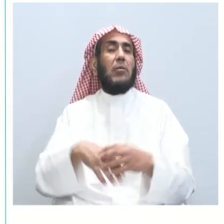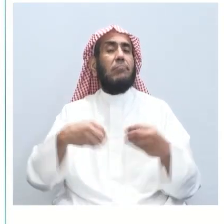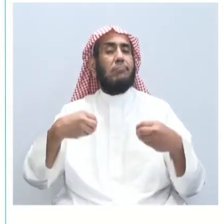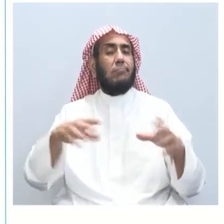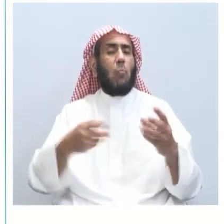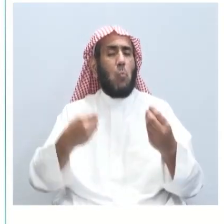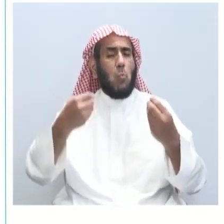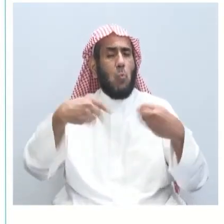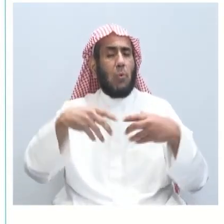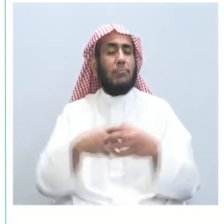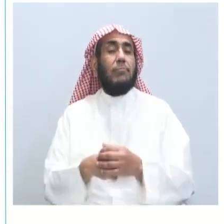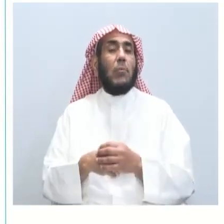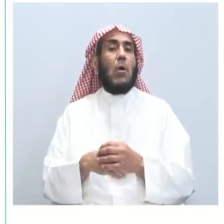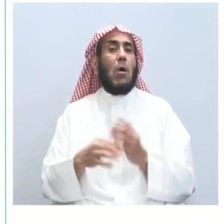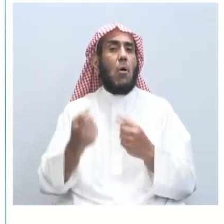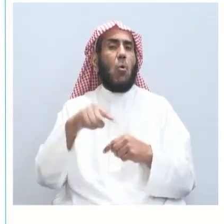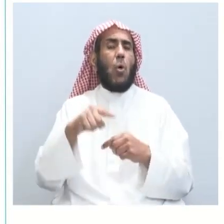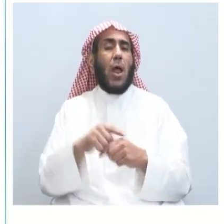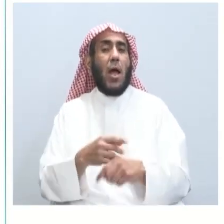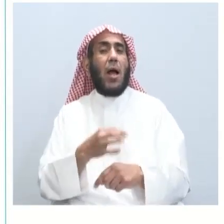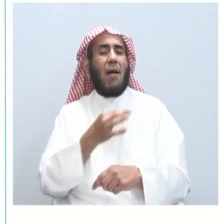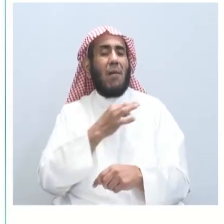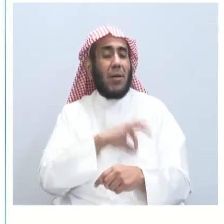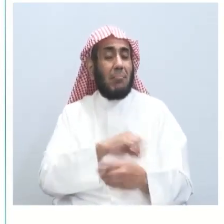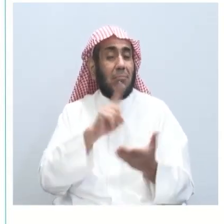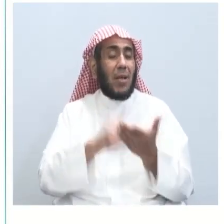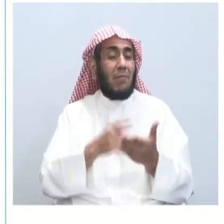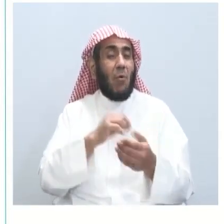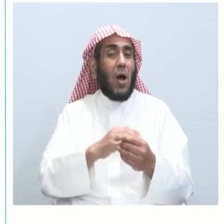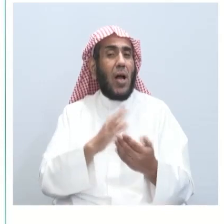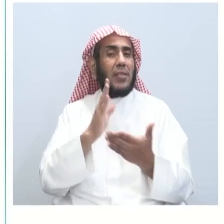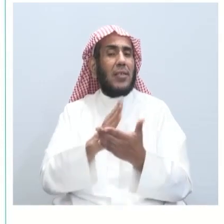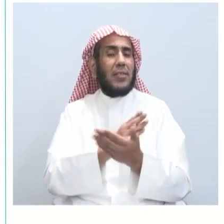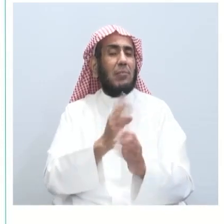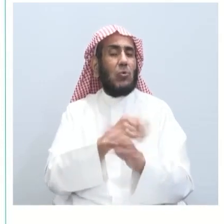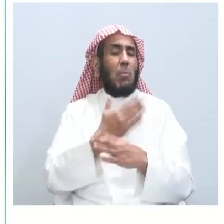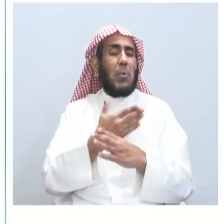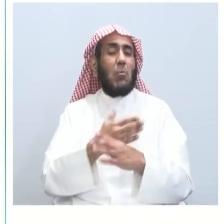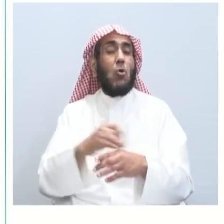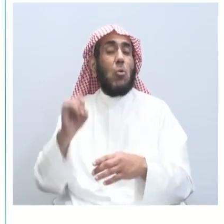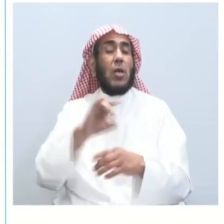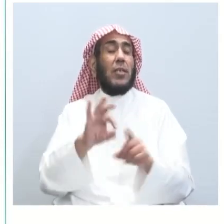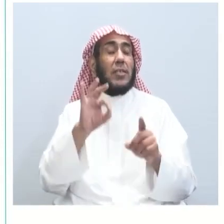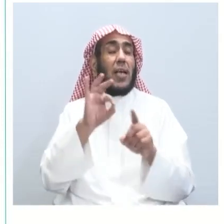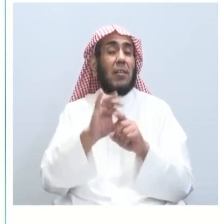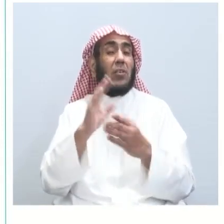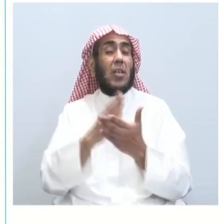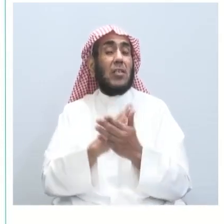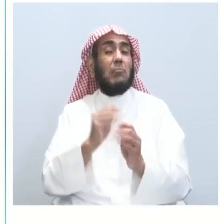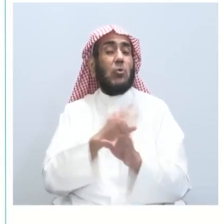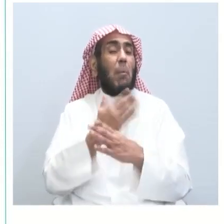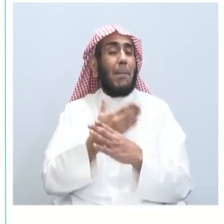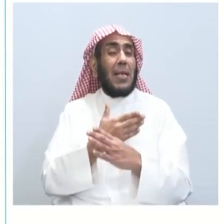مبيعاتها هنالك بالتاكيد فوائد لتقسيم السوق لماذا المنظمات تهدف الى تقسيم